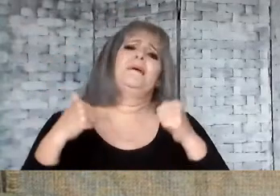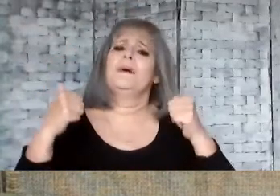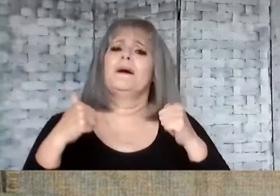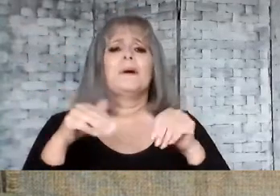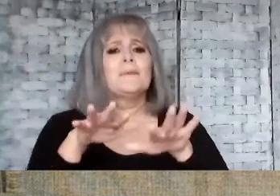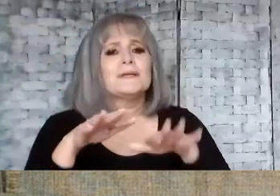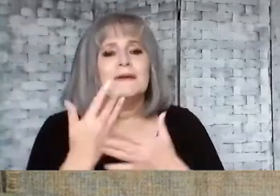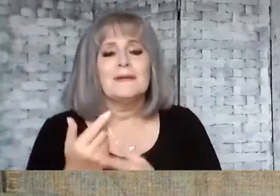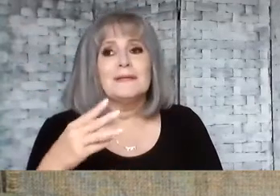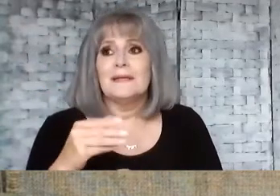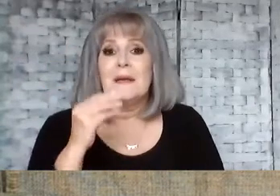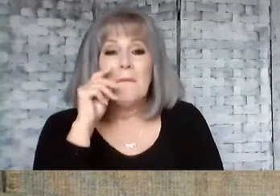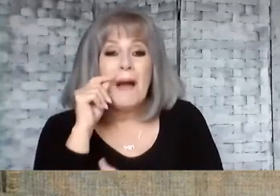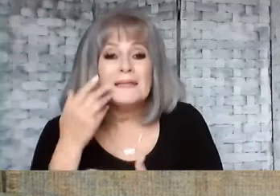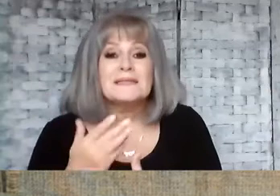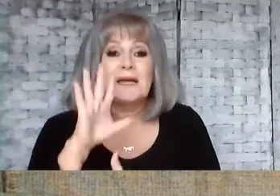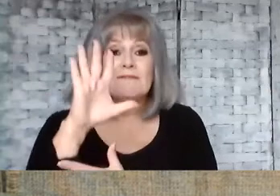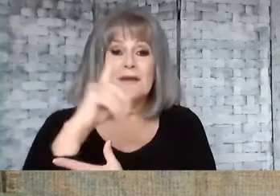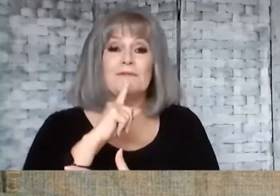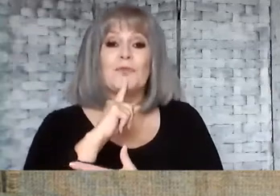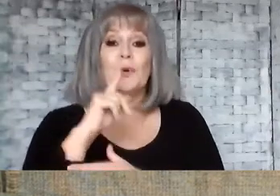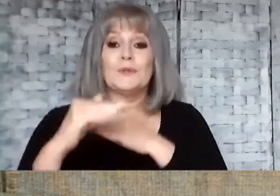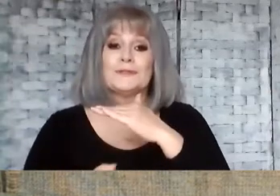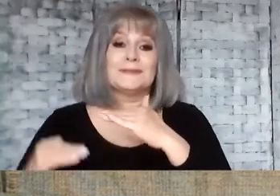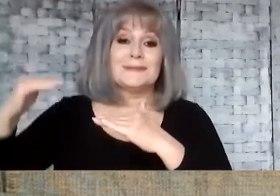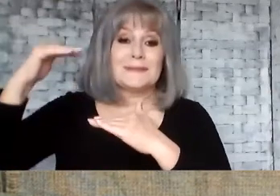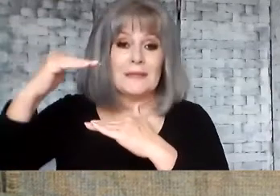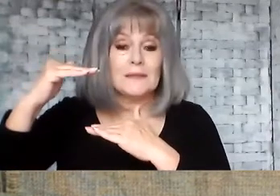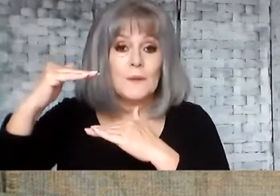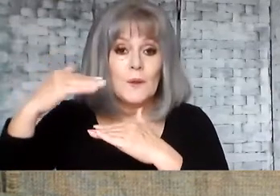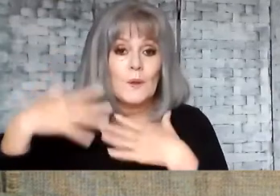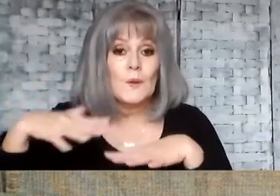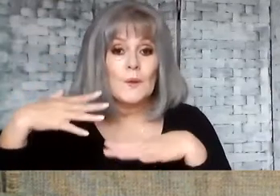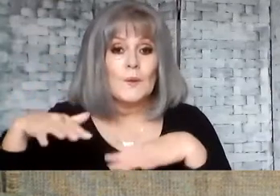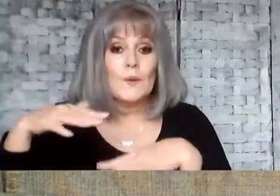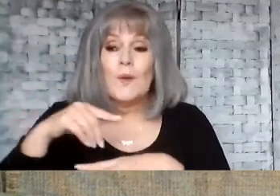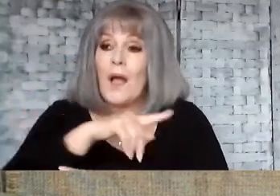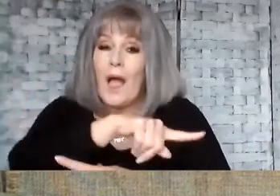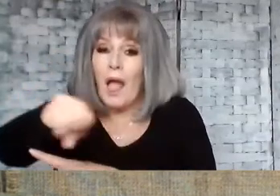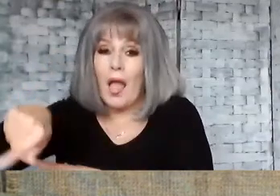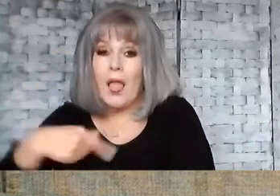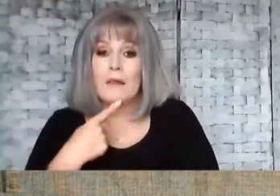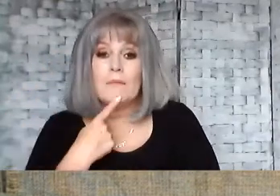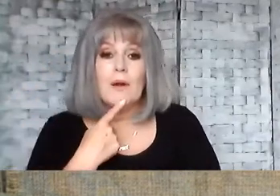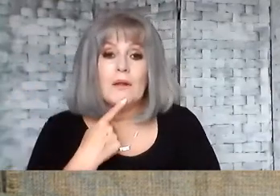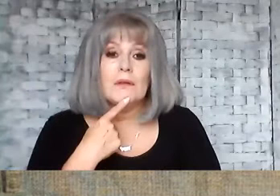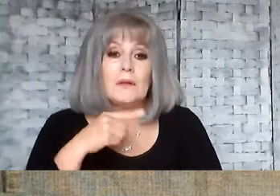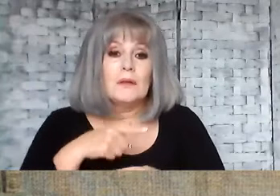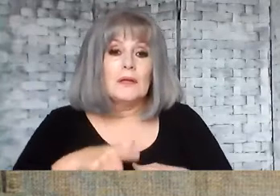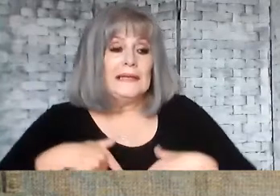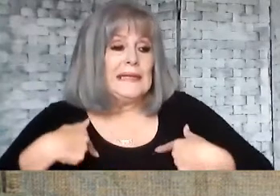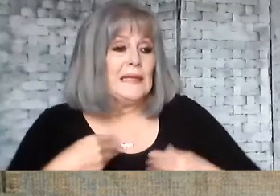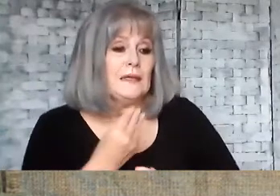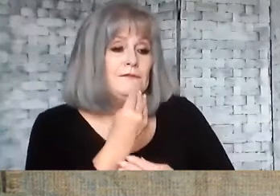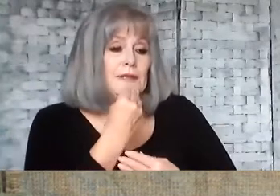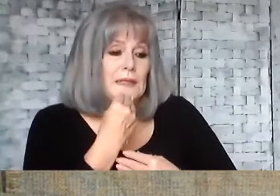mans alleen. Wat nog te sê, vrouwens en kinders. So dis een paar groot familie wat uit een beersie uit lewe.